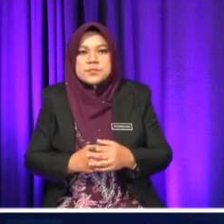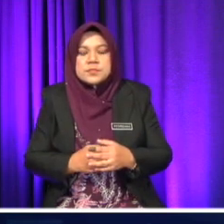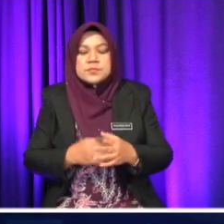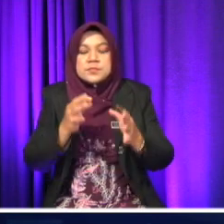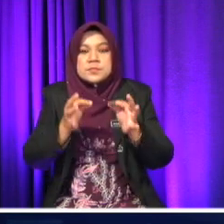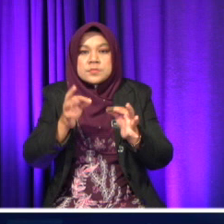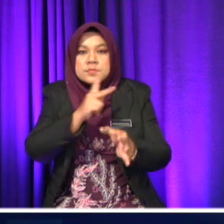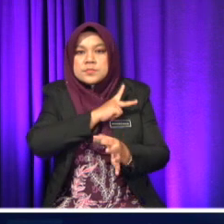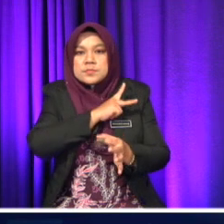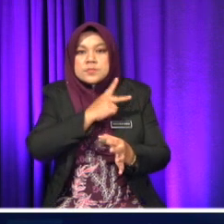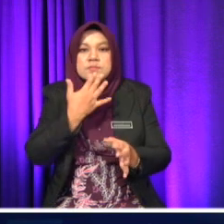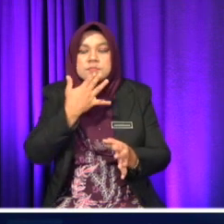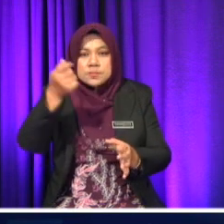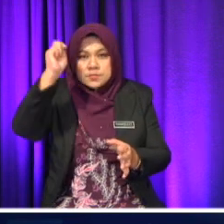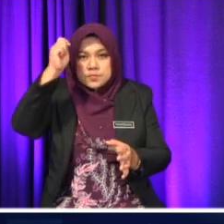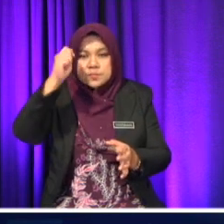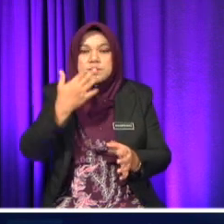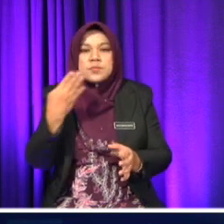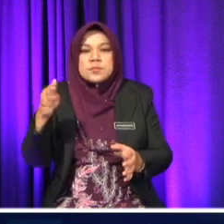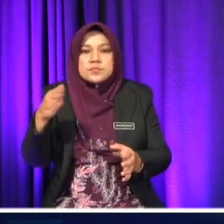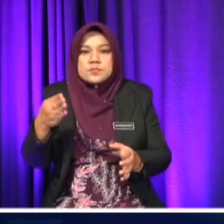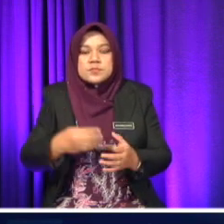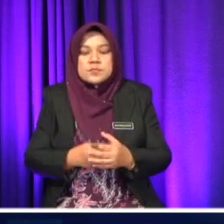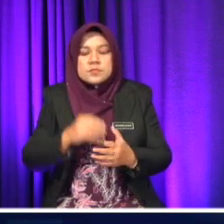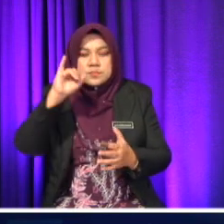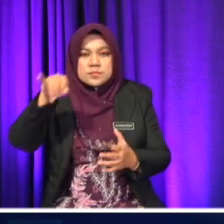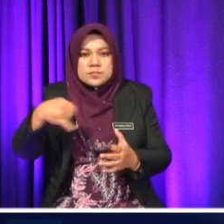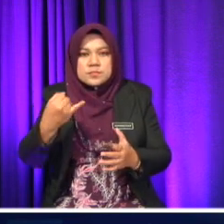boleh mengawal dan untuk